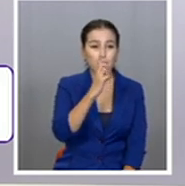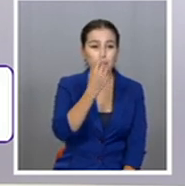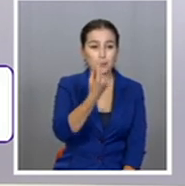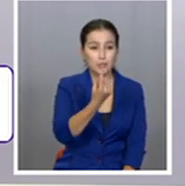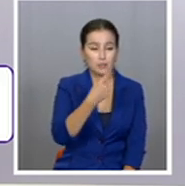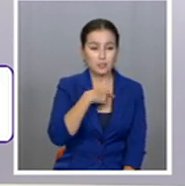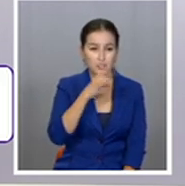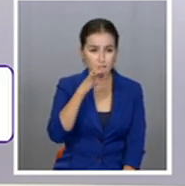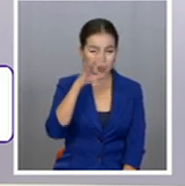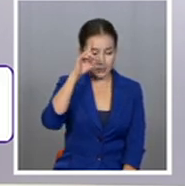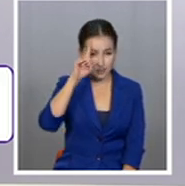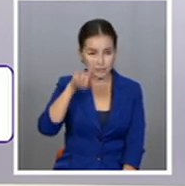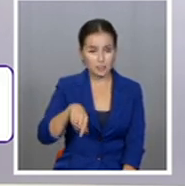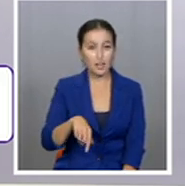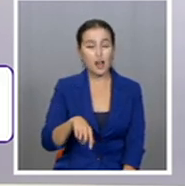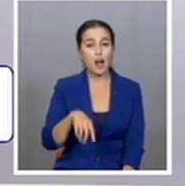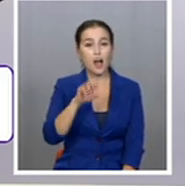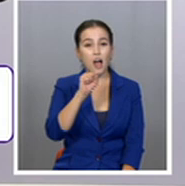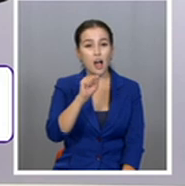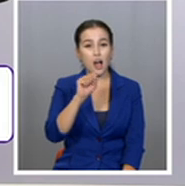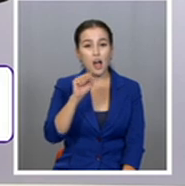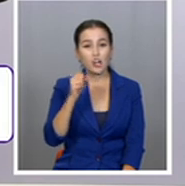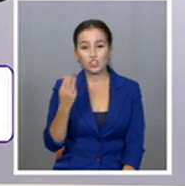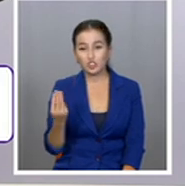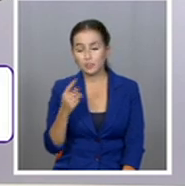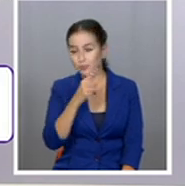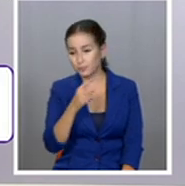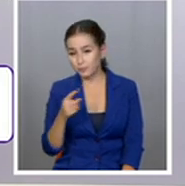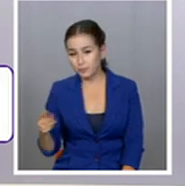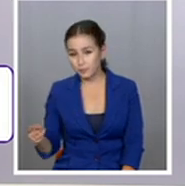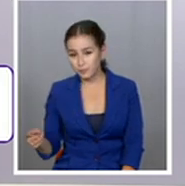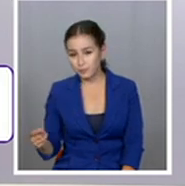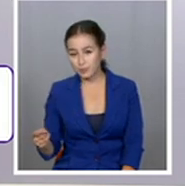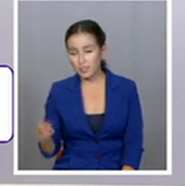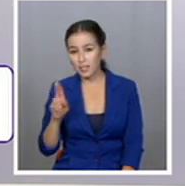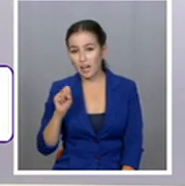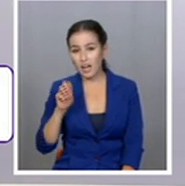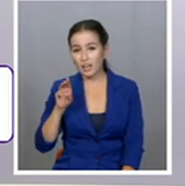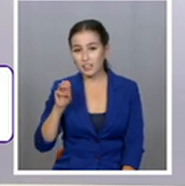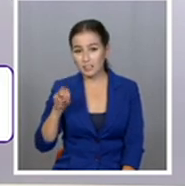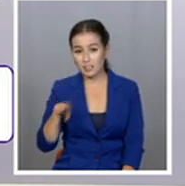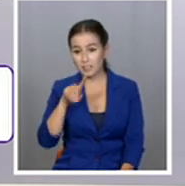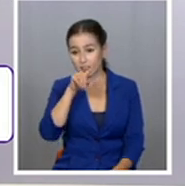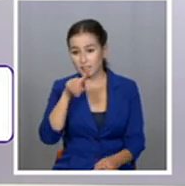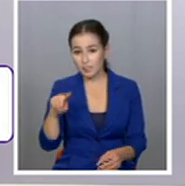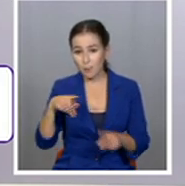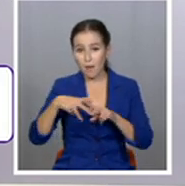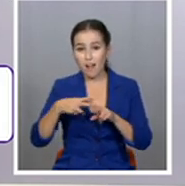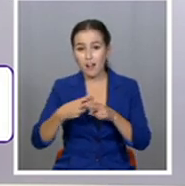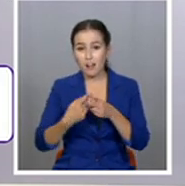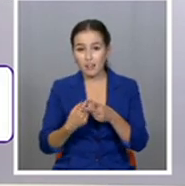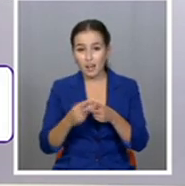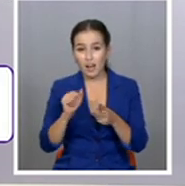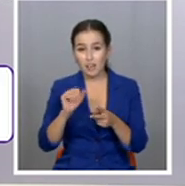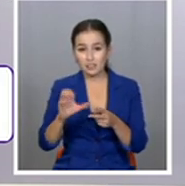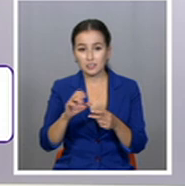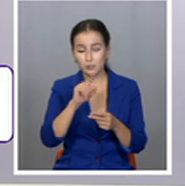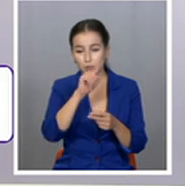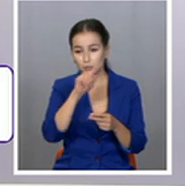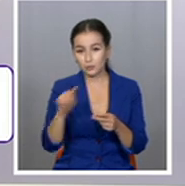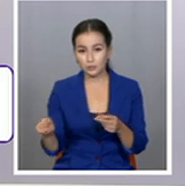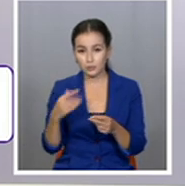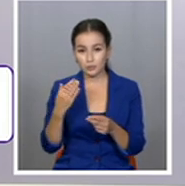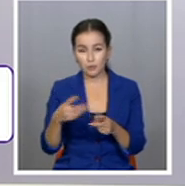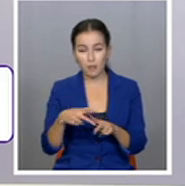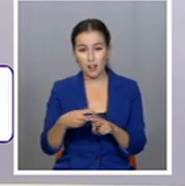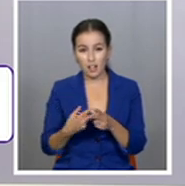бар, АH катетінің ұзындығы, ол АЦ-ның жартысы, яғни 2 түбір асты 2-нің жартысы, ол түбір асты